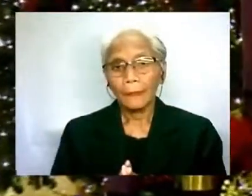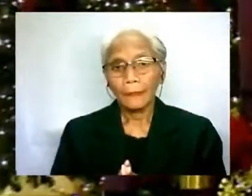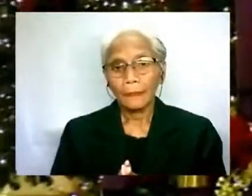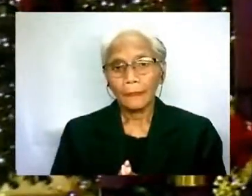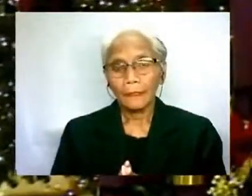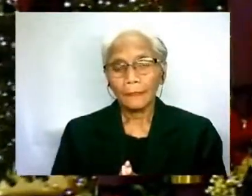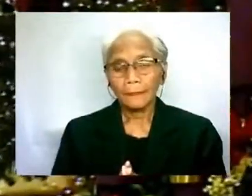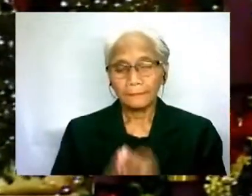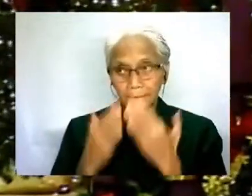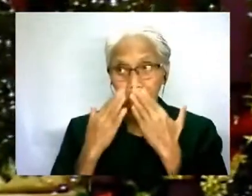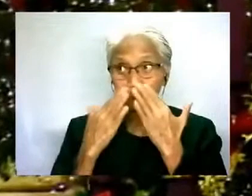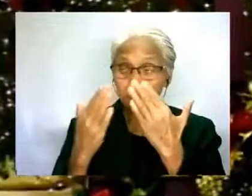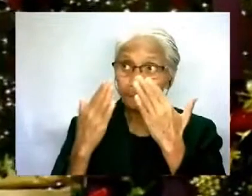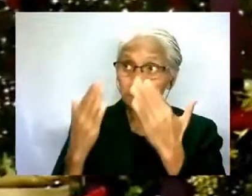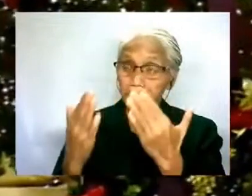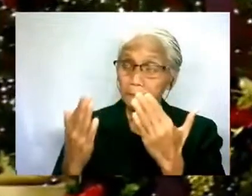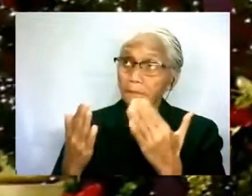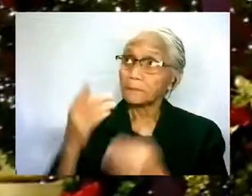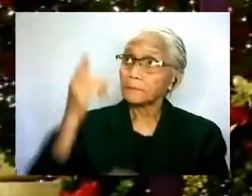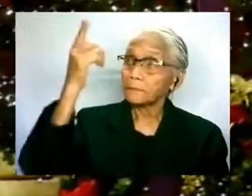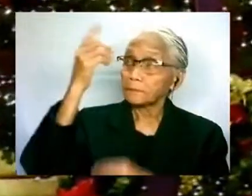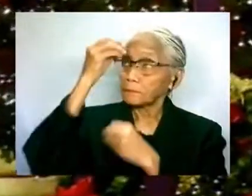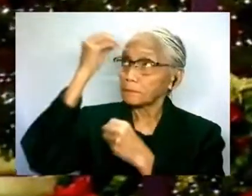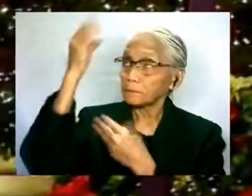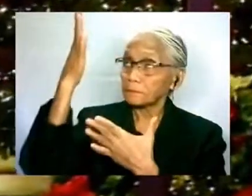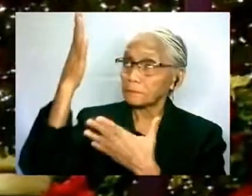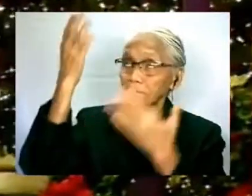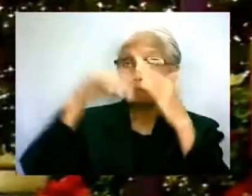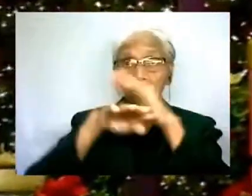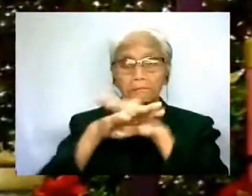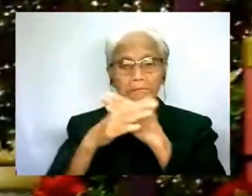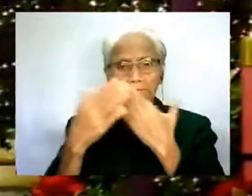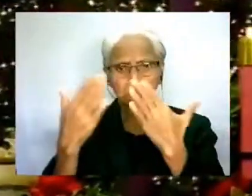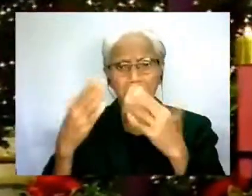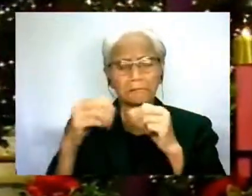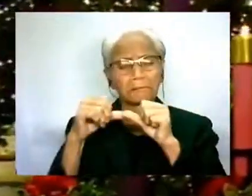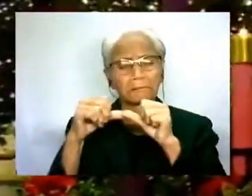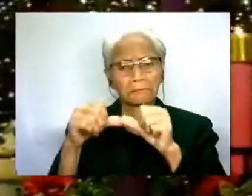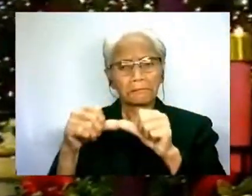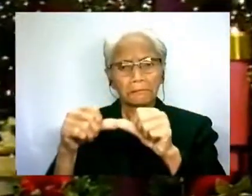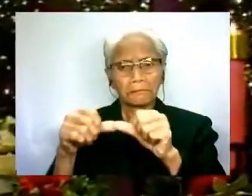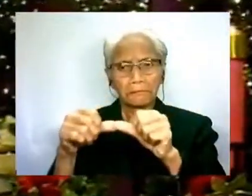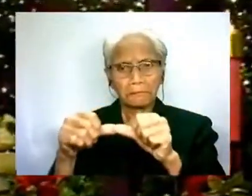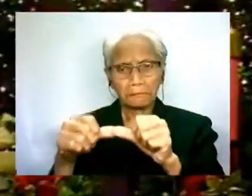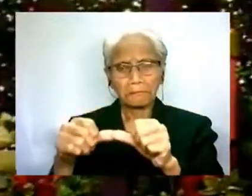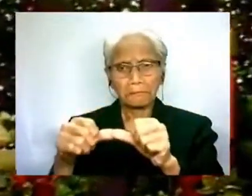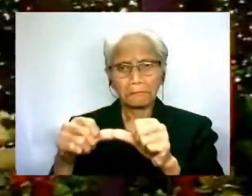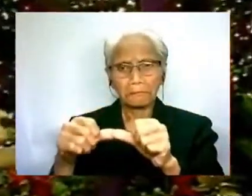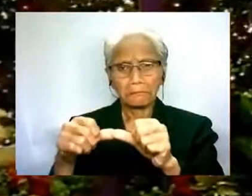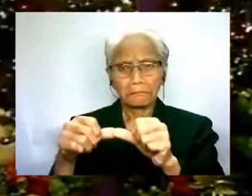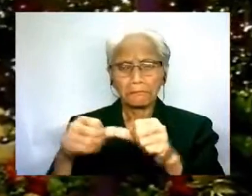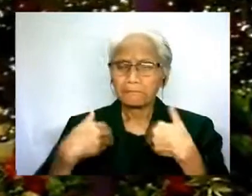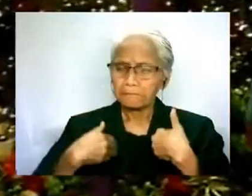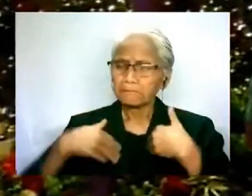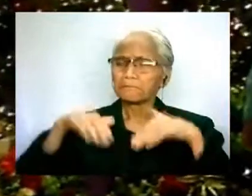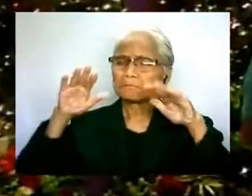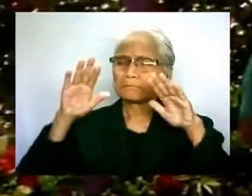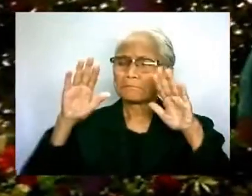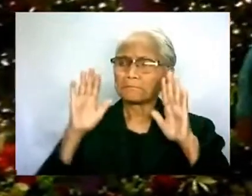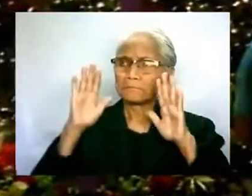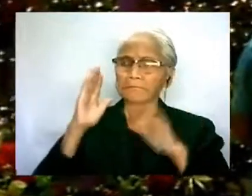Magpasalamat tayo sa Amang nasa langit at patuloy nating isuko sa Kanya ang ating kinabukasan